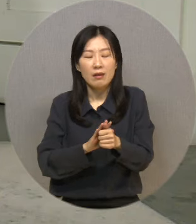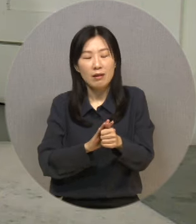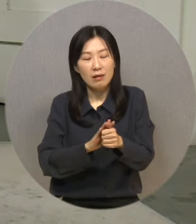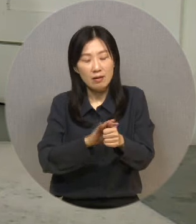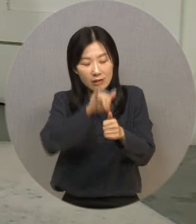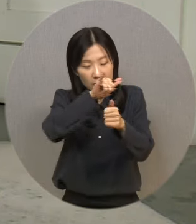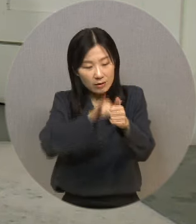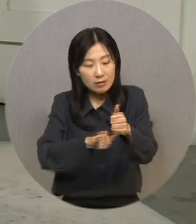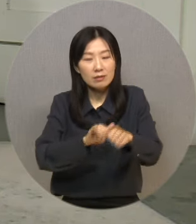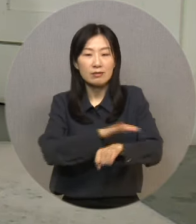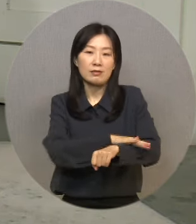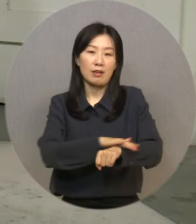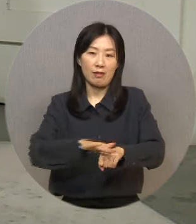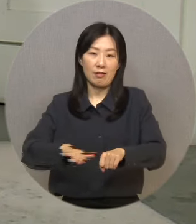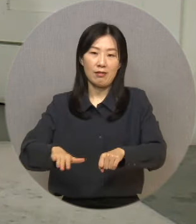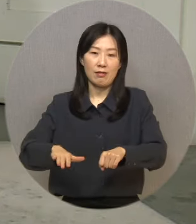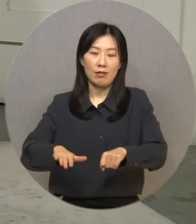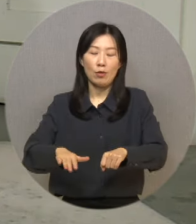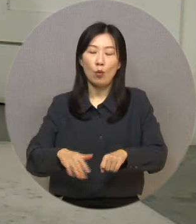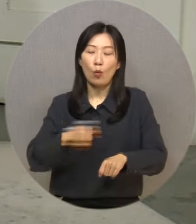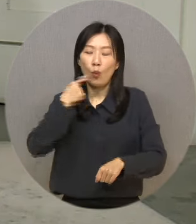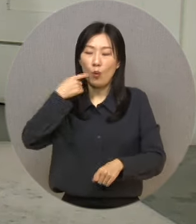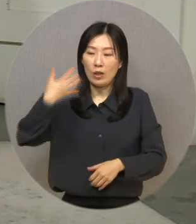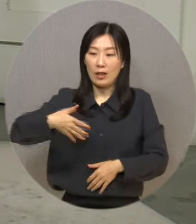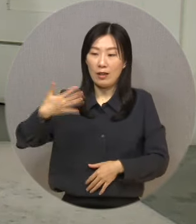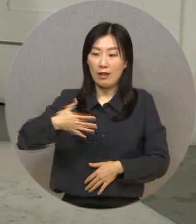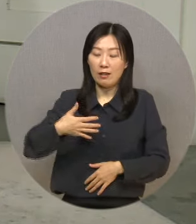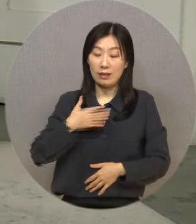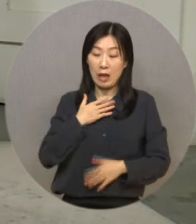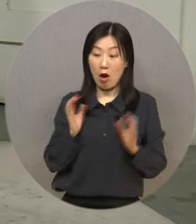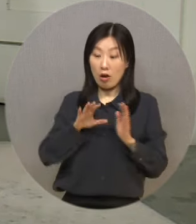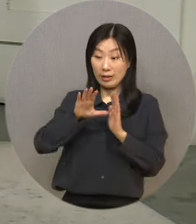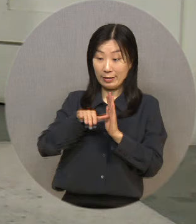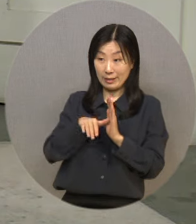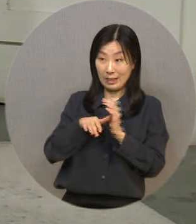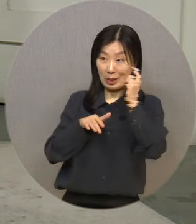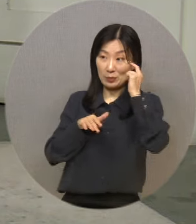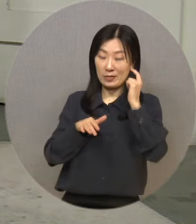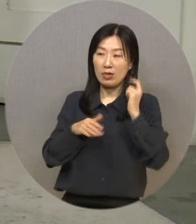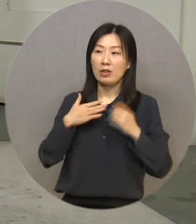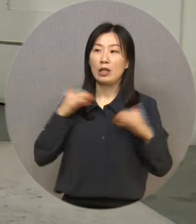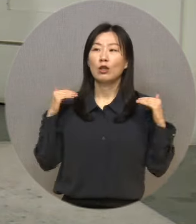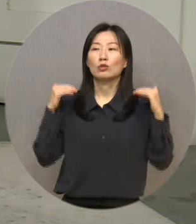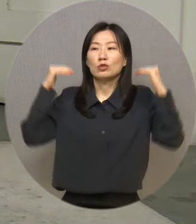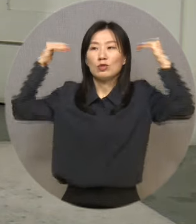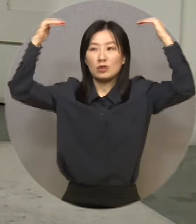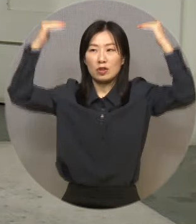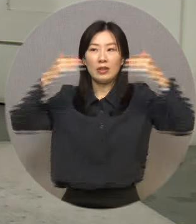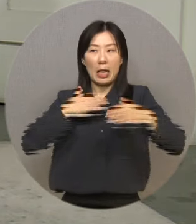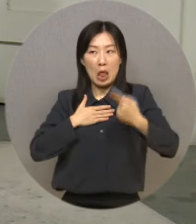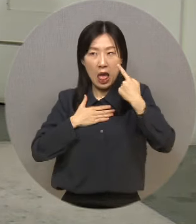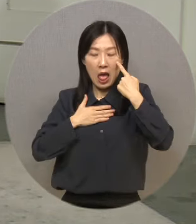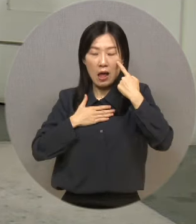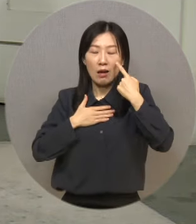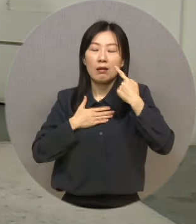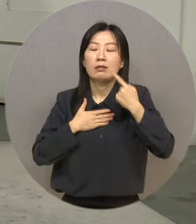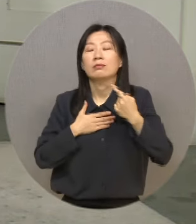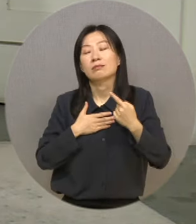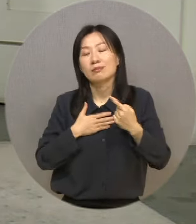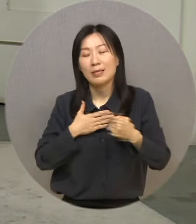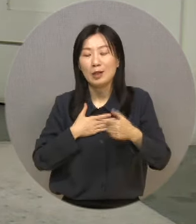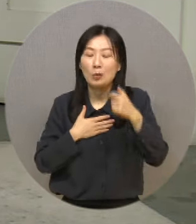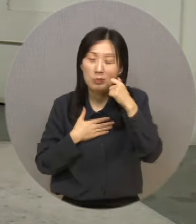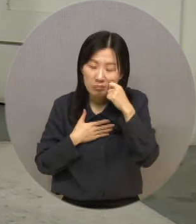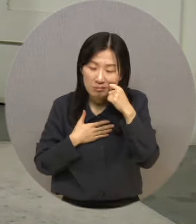참 대단하다는 생각을 제가 어렸을 때 했어요. 네. 해서 이제 나도 자라가지고 네. 그렇게 못하고 있습니다. 네. 꿈도 못 꾸고